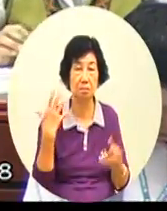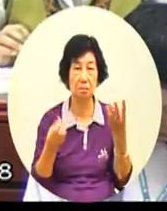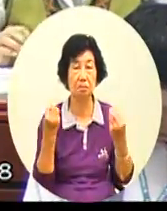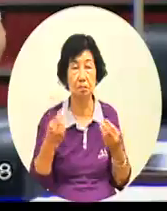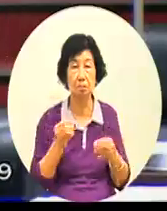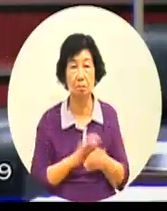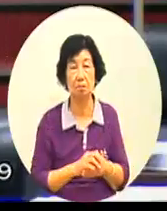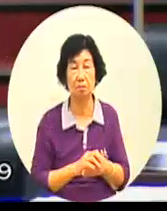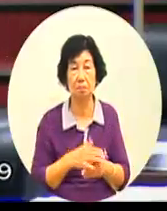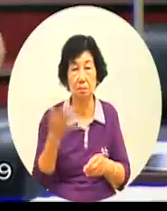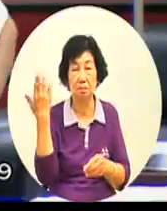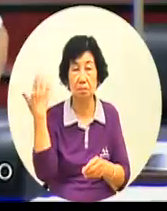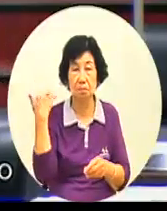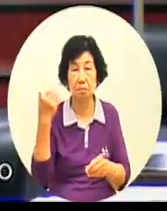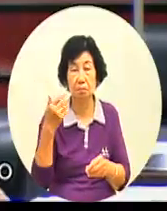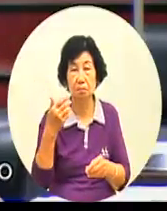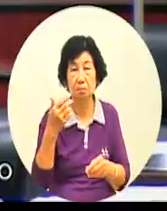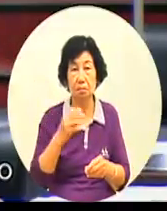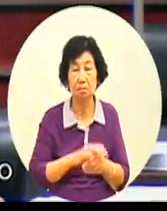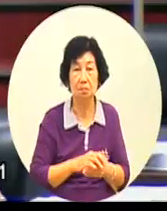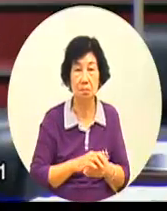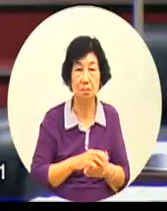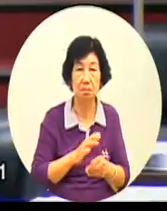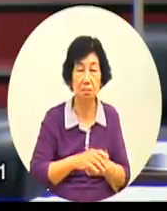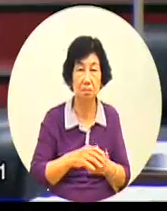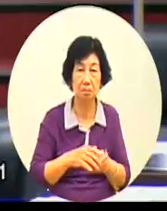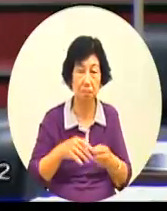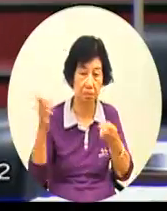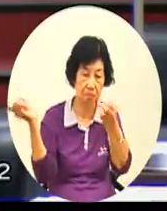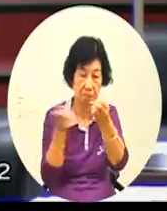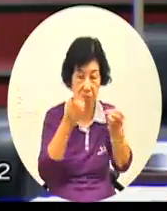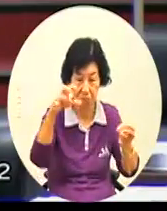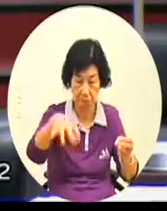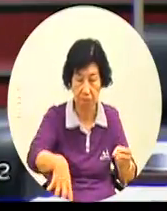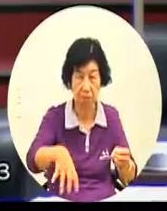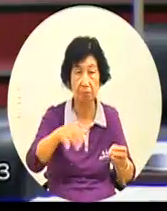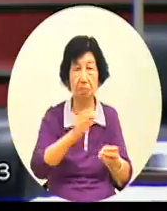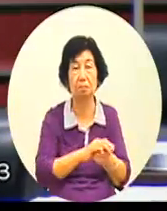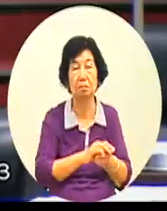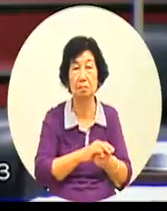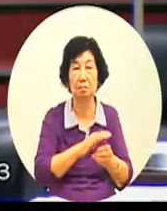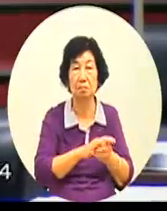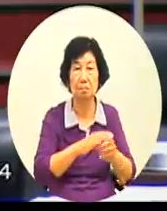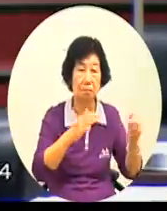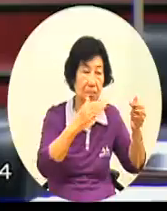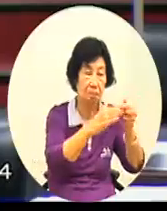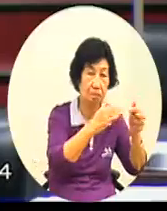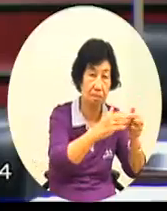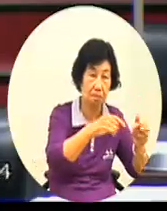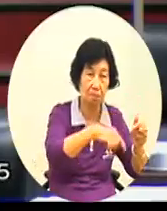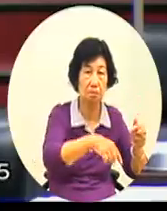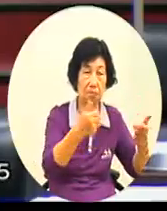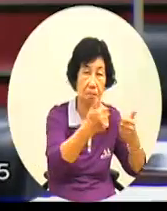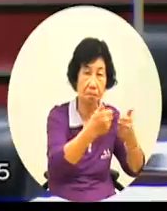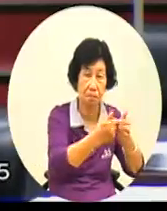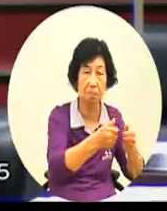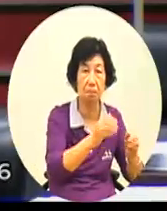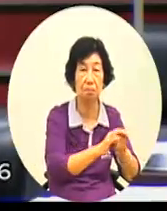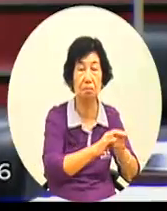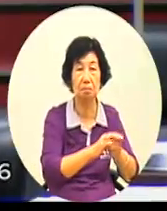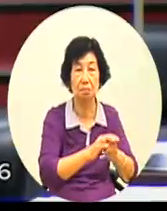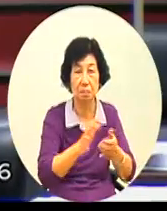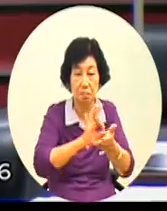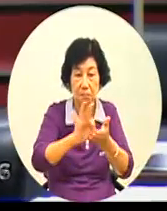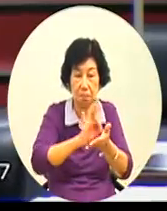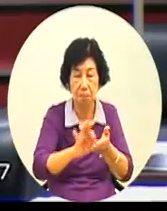上的经费哈，这个球场跟这个聚会所，它是不是可以匀资啊？一个700多万，一个100多万。